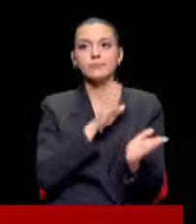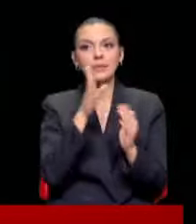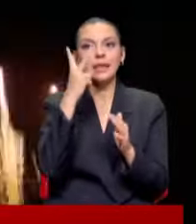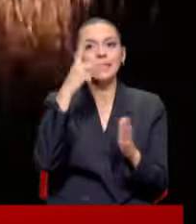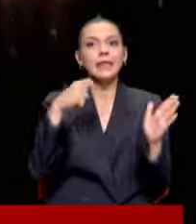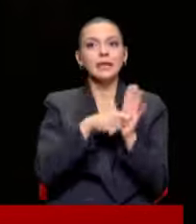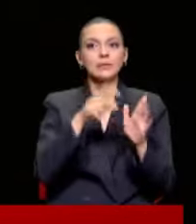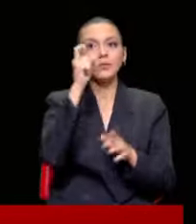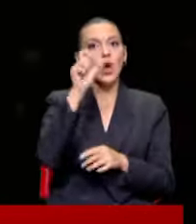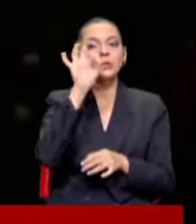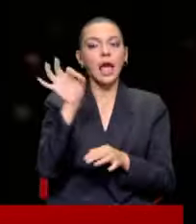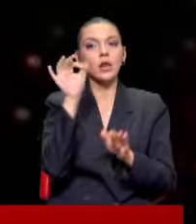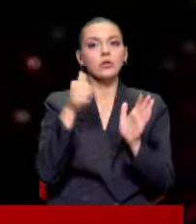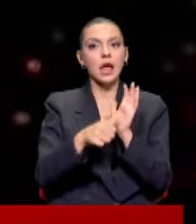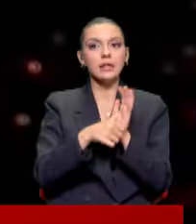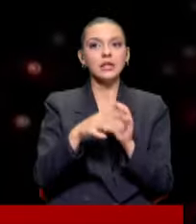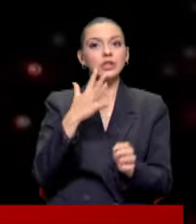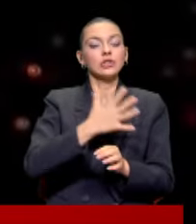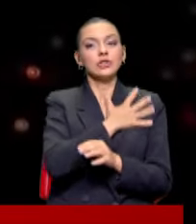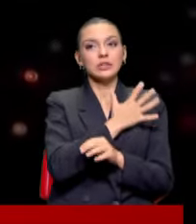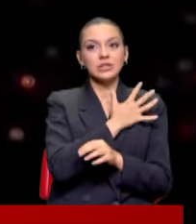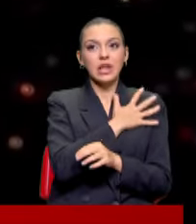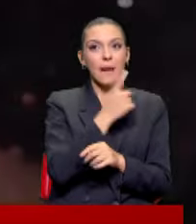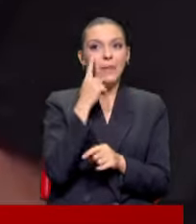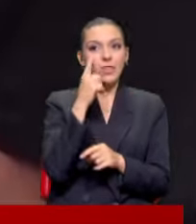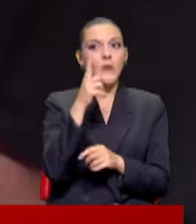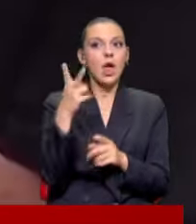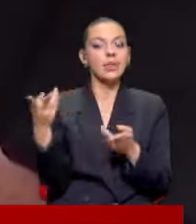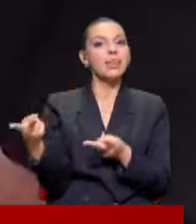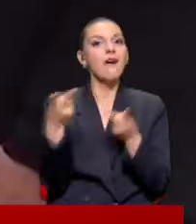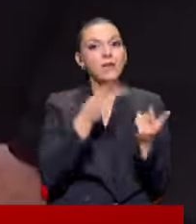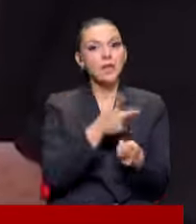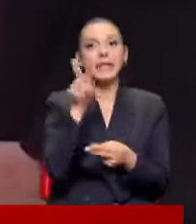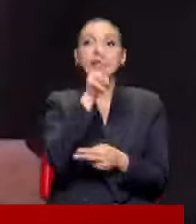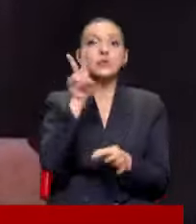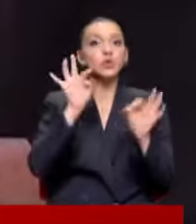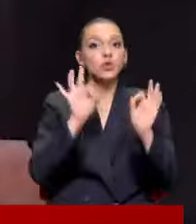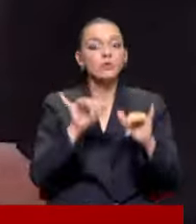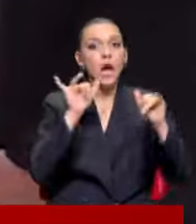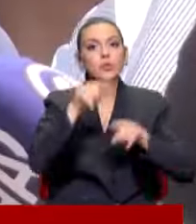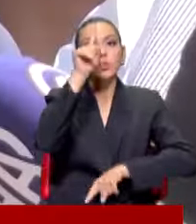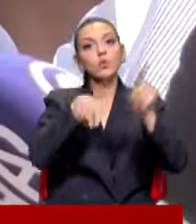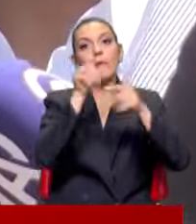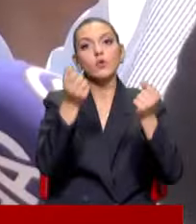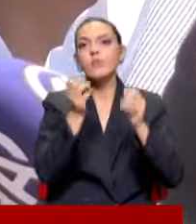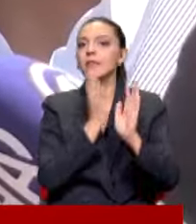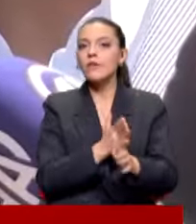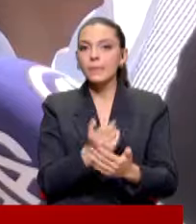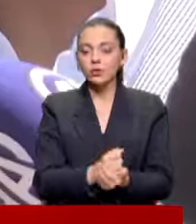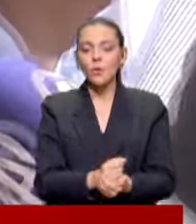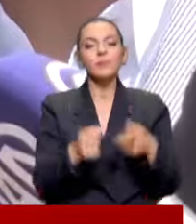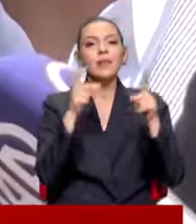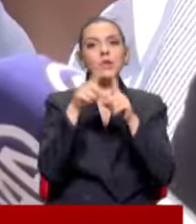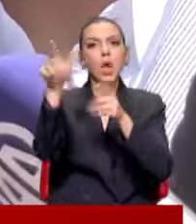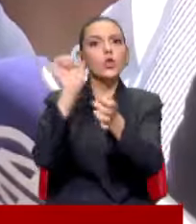de 9 Eylül'de CHP'nin kuruluş yıl dönümüne davet etti. İki mağduriyeti de gündemde tutmaya devam ediyor. Dilruba'nın